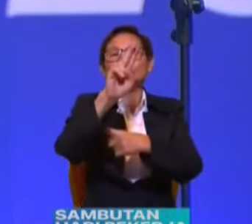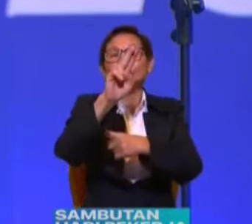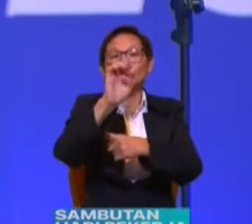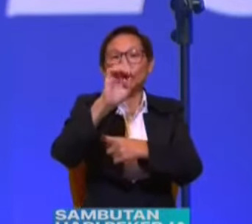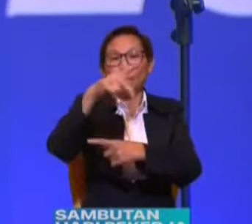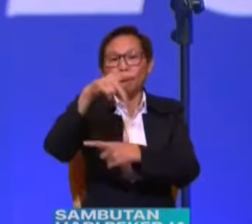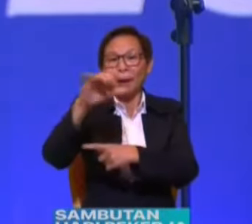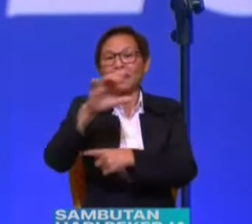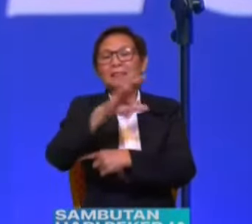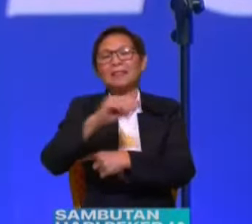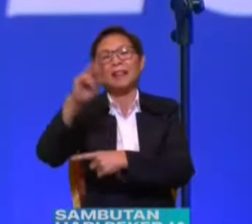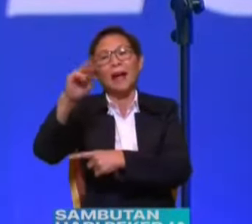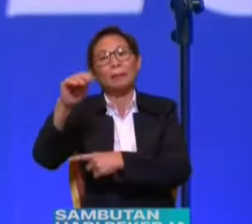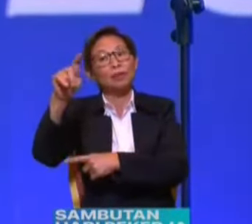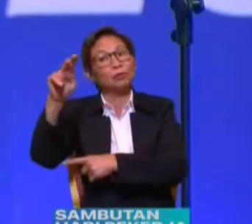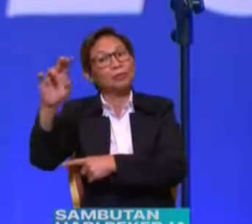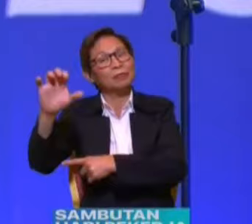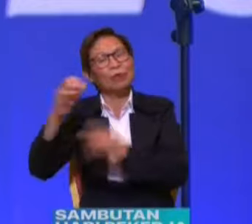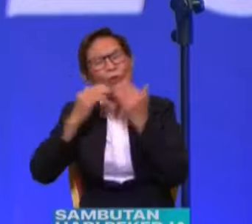MTUC.